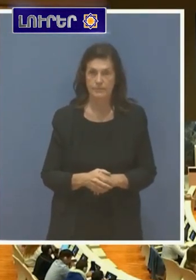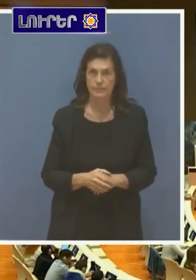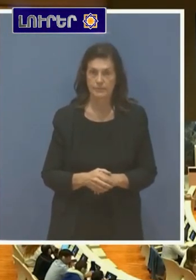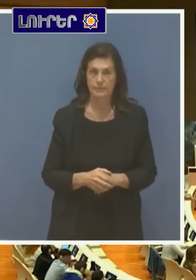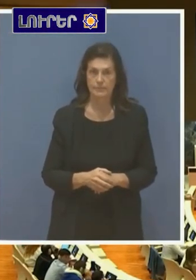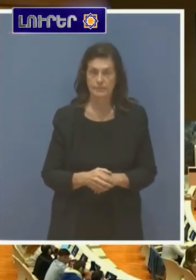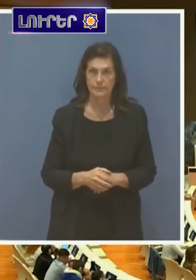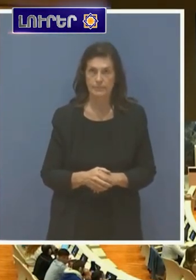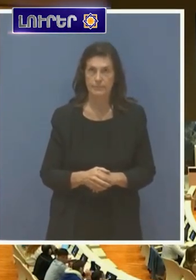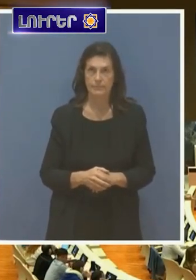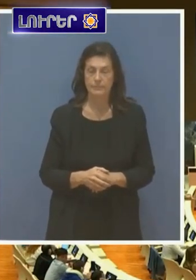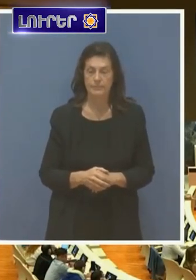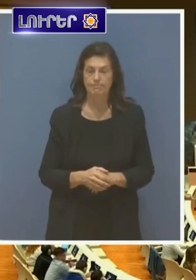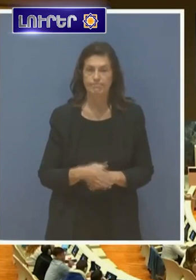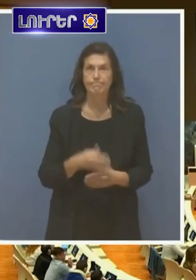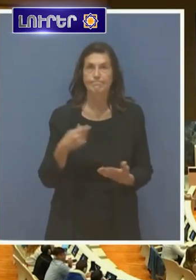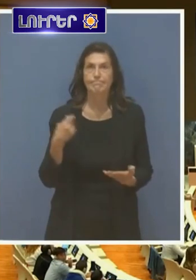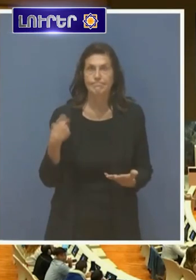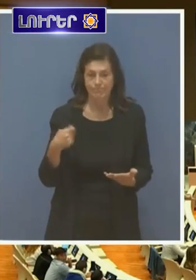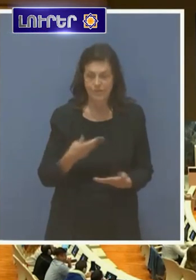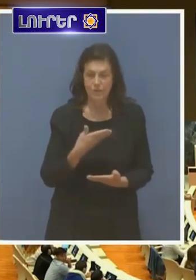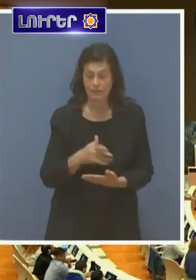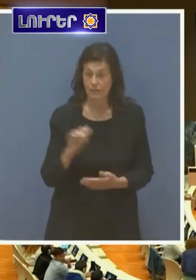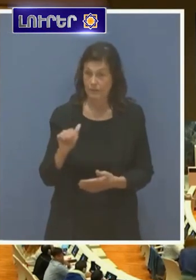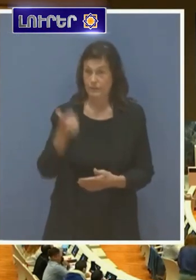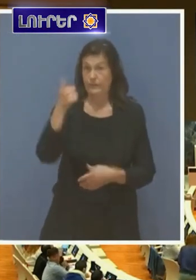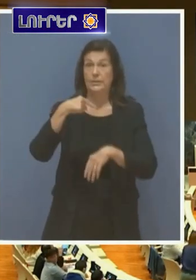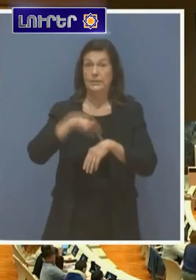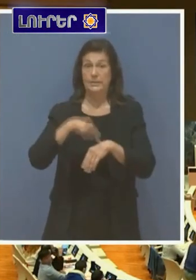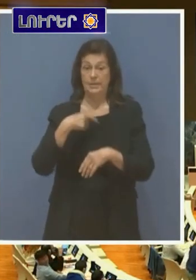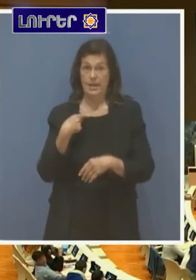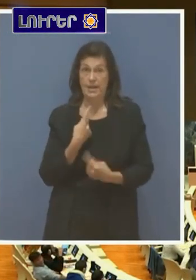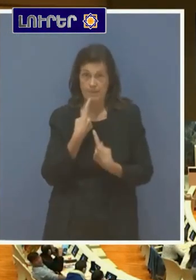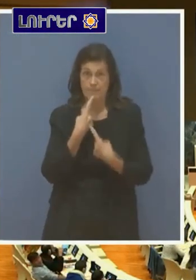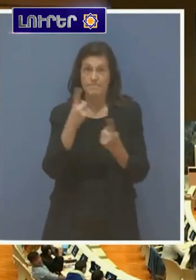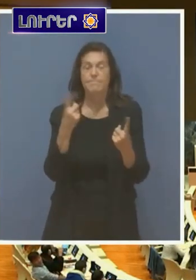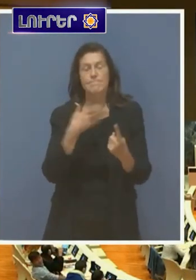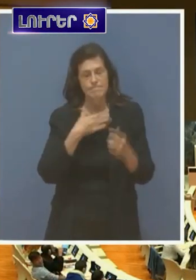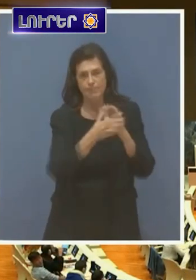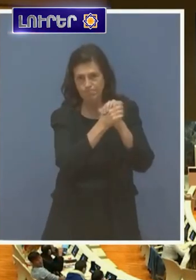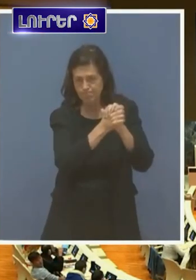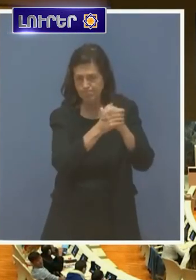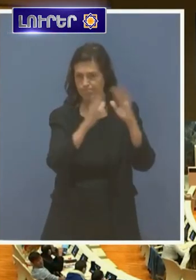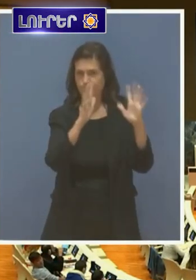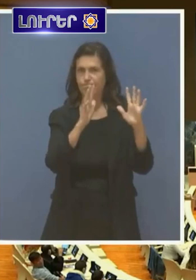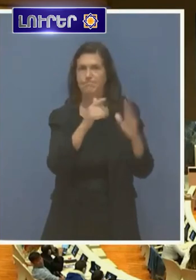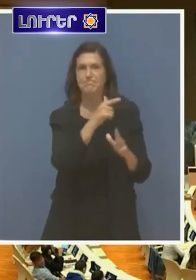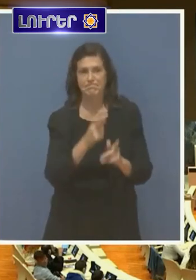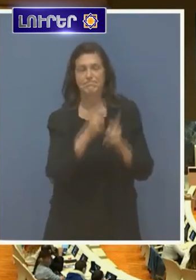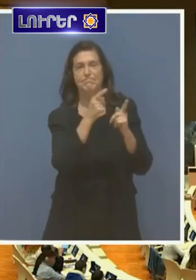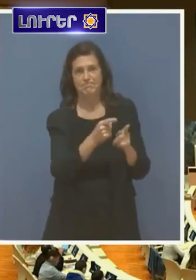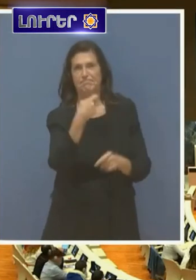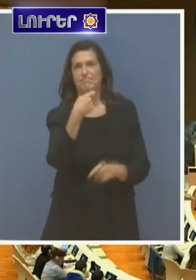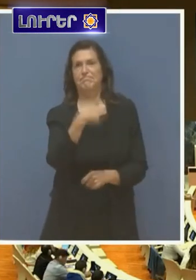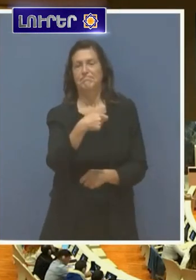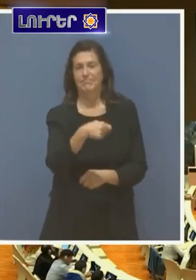իմ զեկուցիս նյութերու վրա։ Անցյալ շաբաթ Վիլնյուս գայացած հանդիպումը եւ թուրքական ռազմական ապարատի ուժեղացումին որոշումը ցույց